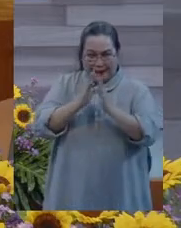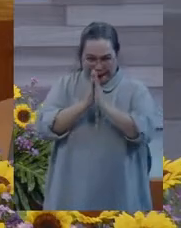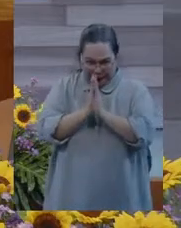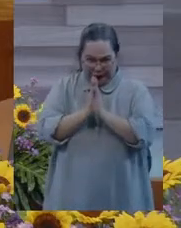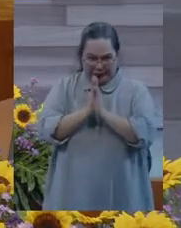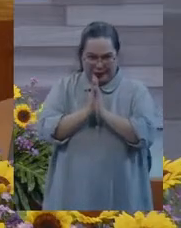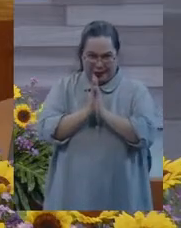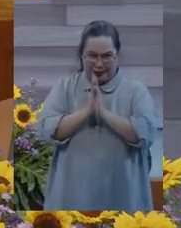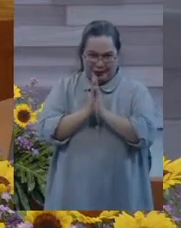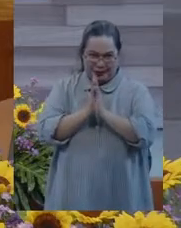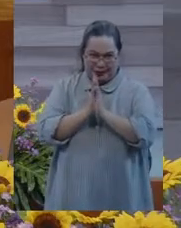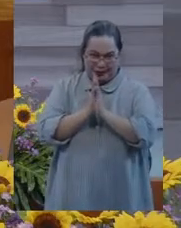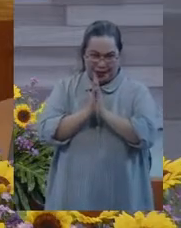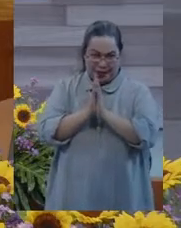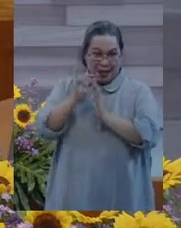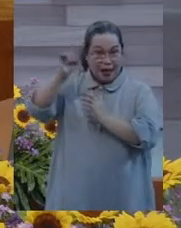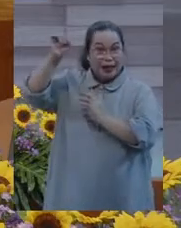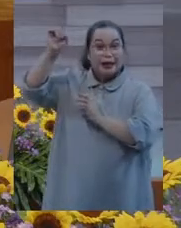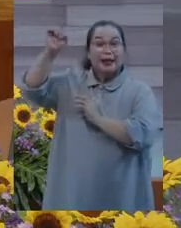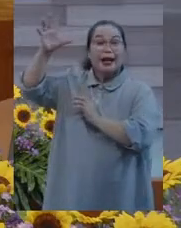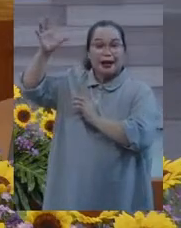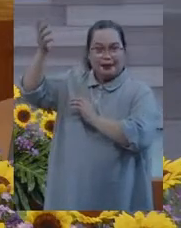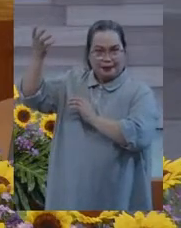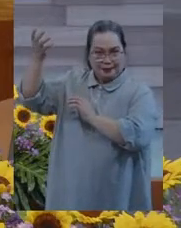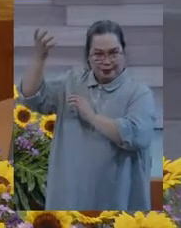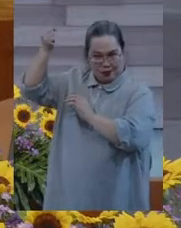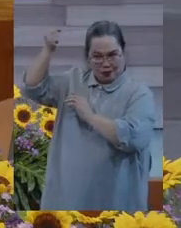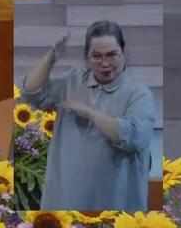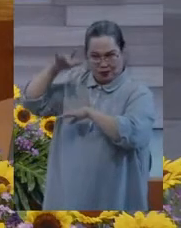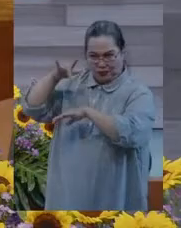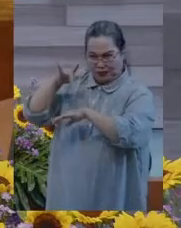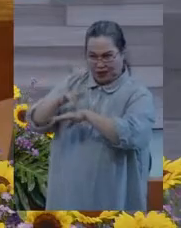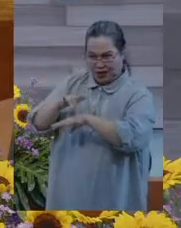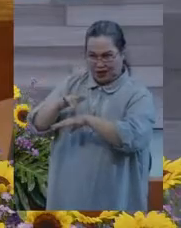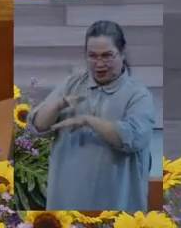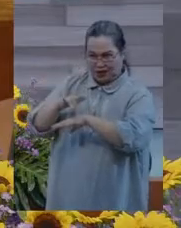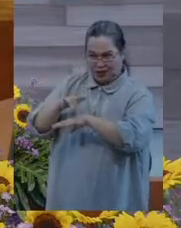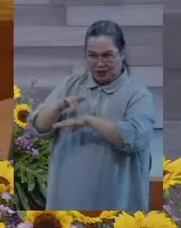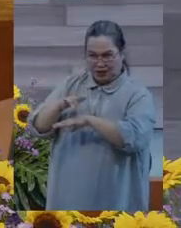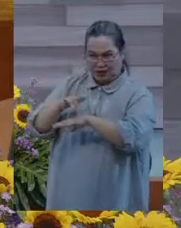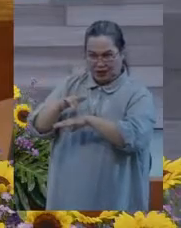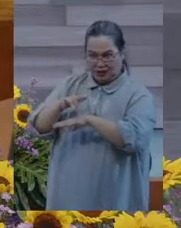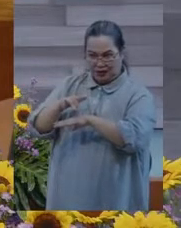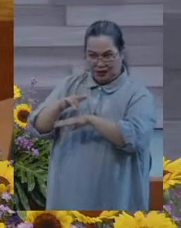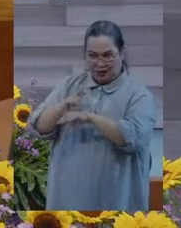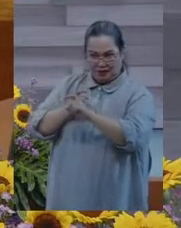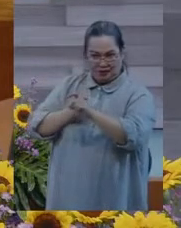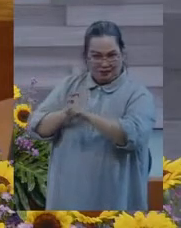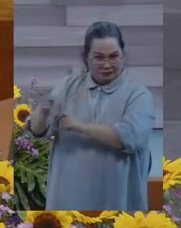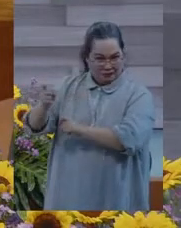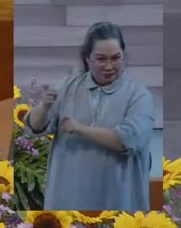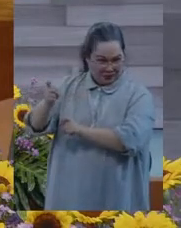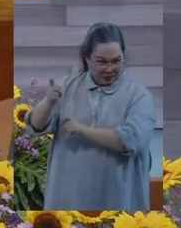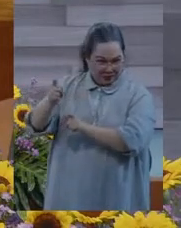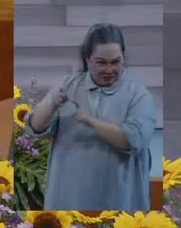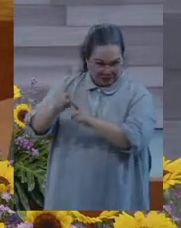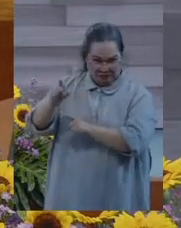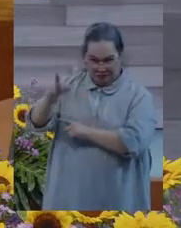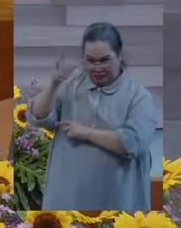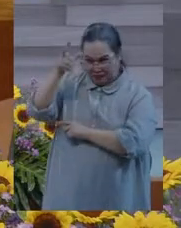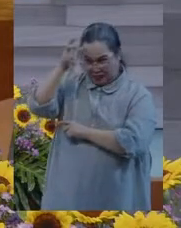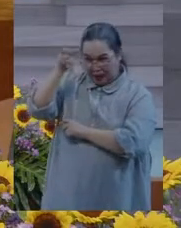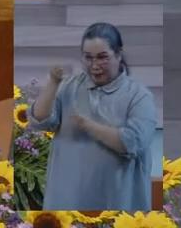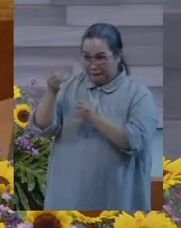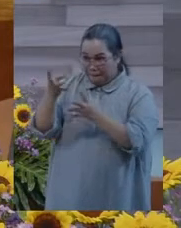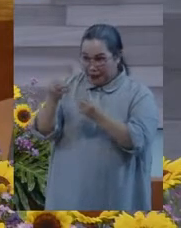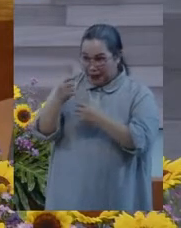nanalangin. At ang Panginoon po ang kumilos at ang tumuligsa sa kanila. Pero maraming